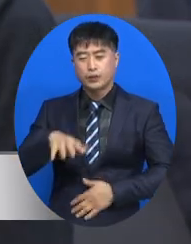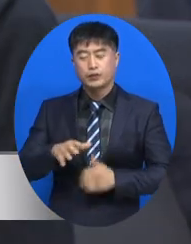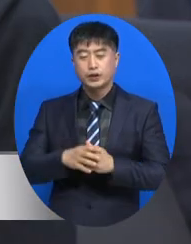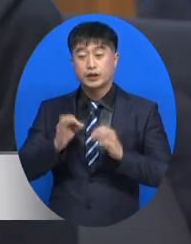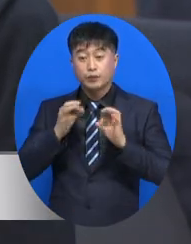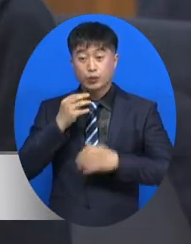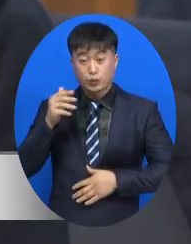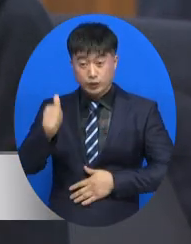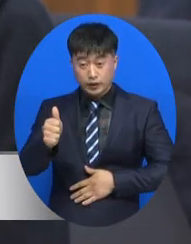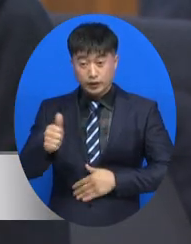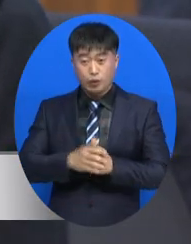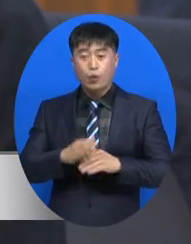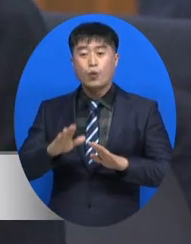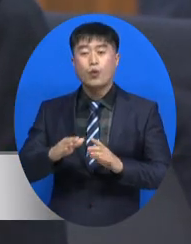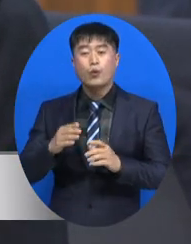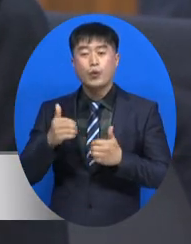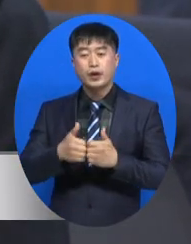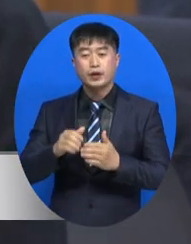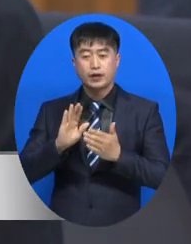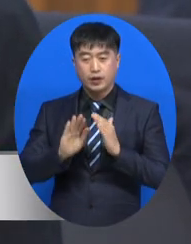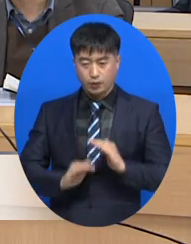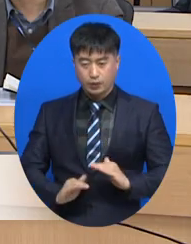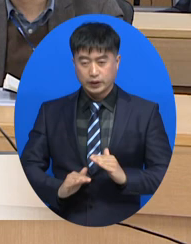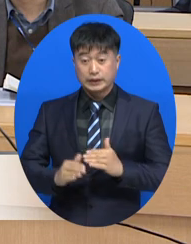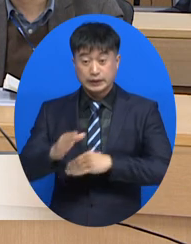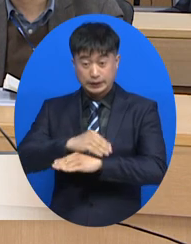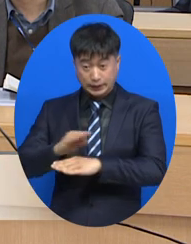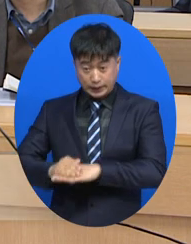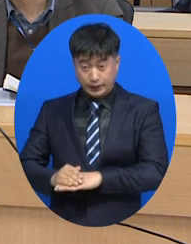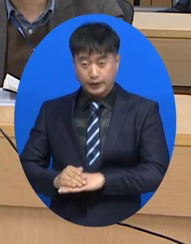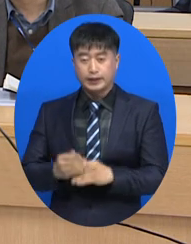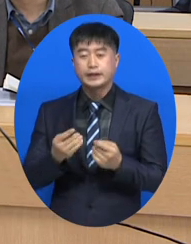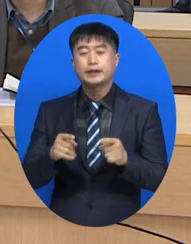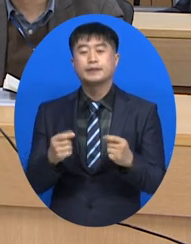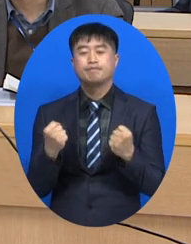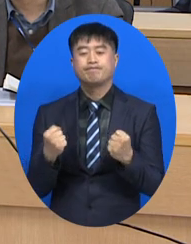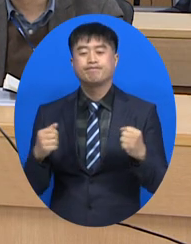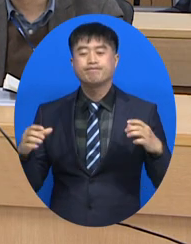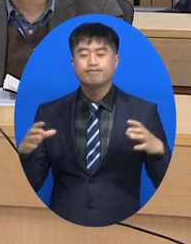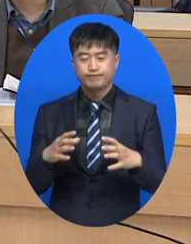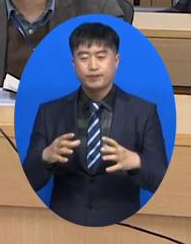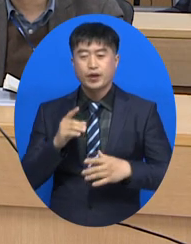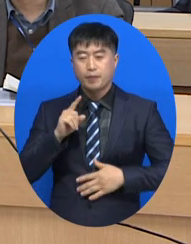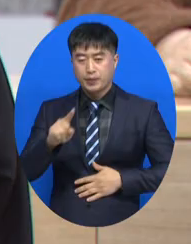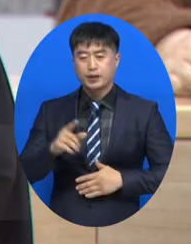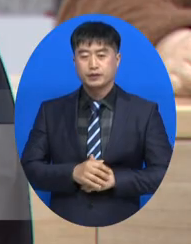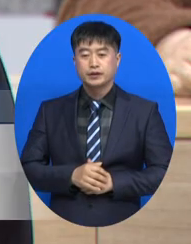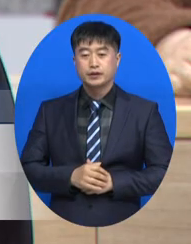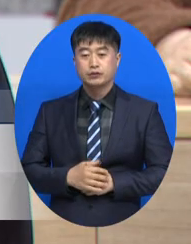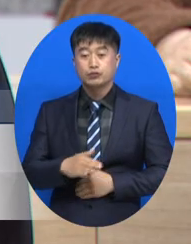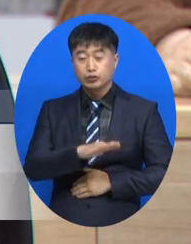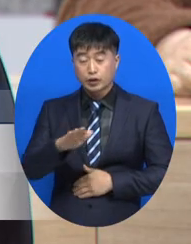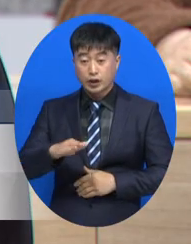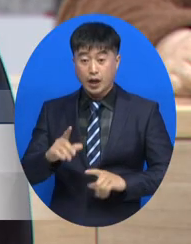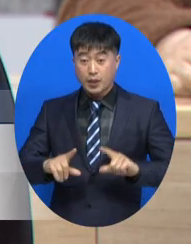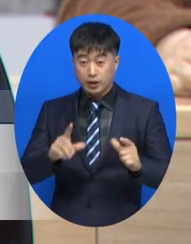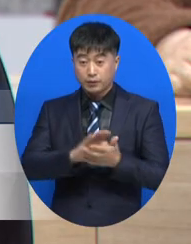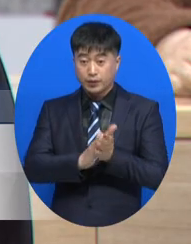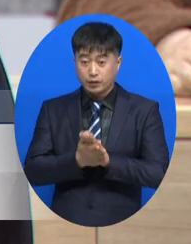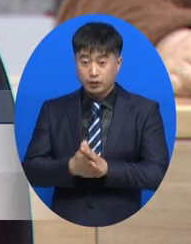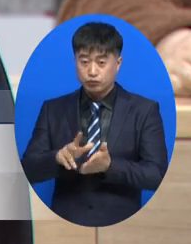참석한 김동현 지사는 오늘 토론 내용을 일에 투영시키고 함께 힘을 합치자고 강조했습니다 우리가 이제